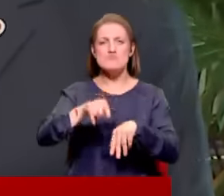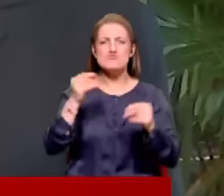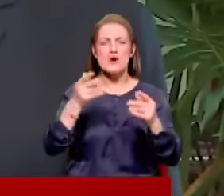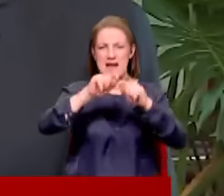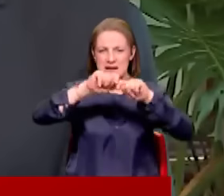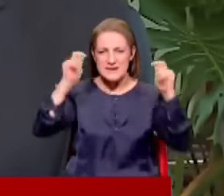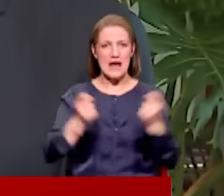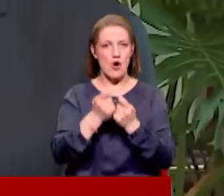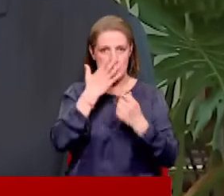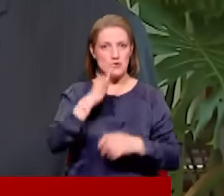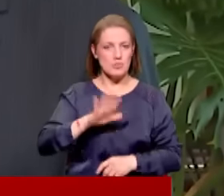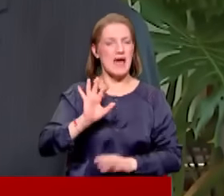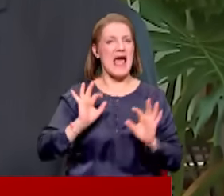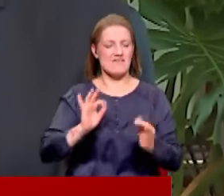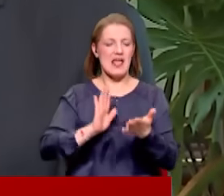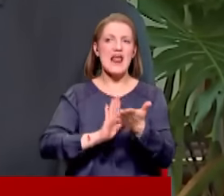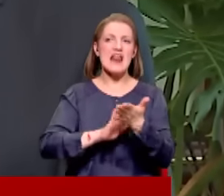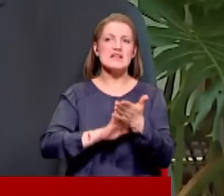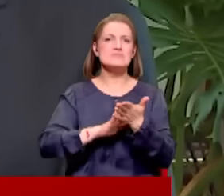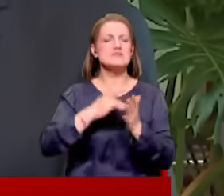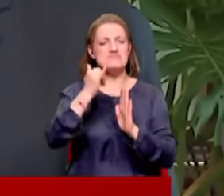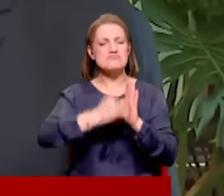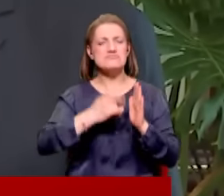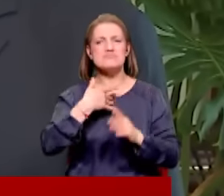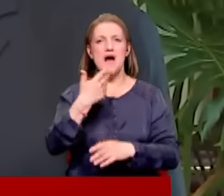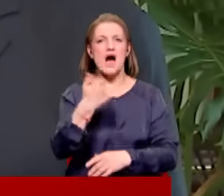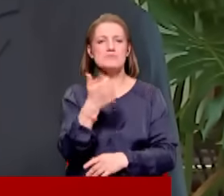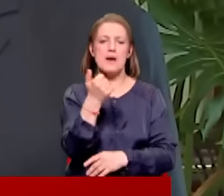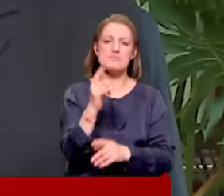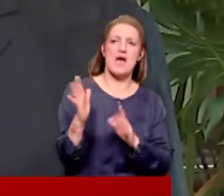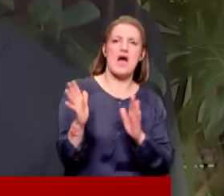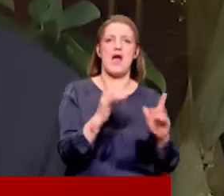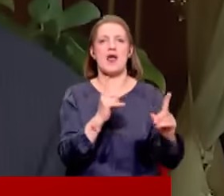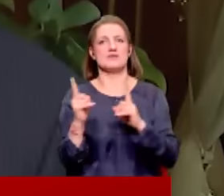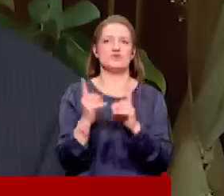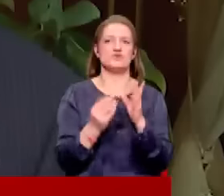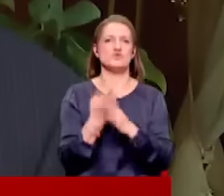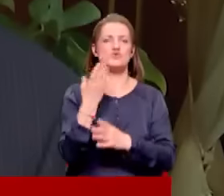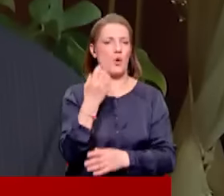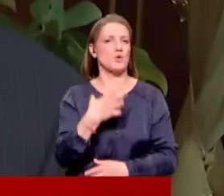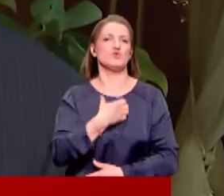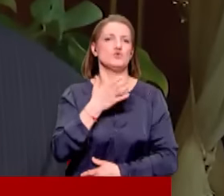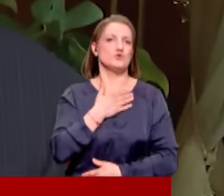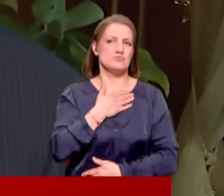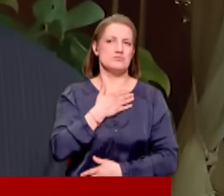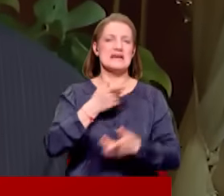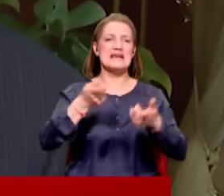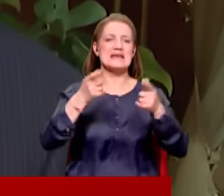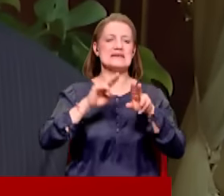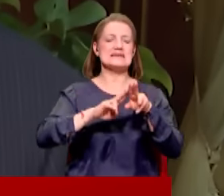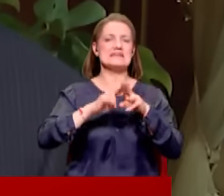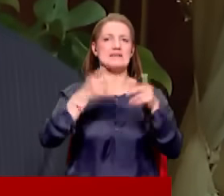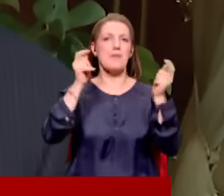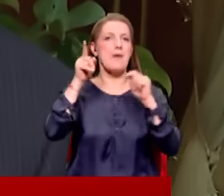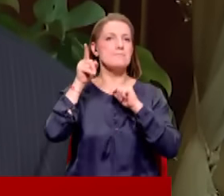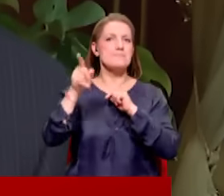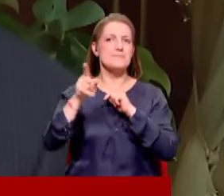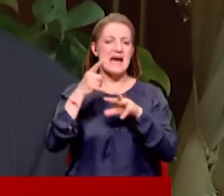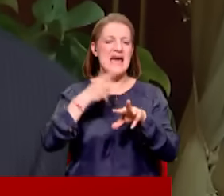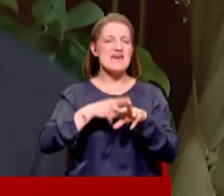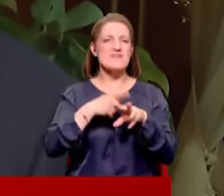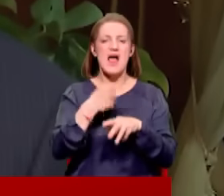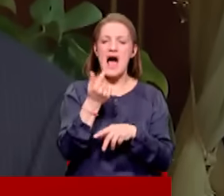rekor? Bekliyordum tabii. Elimizdeki bütün anketler 60-65 arası çıkıyordu. Çok üzüldüm. Kızılcamam, Evren bunlar çok az